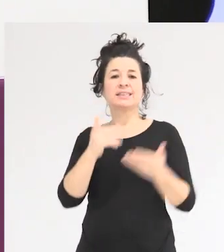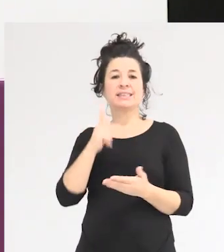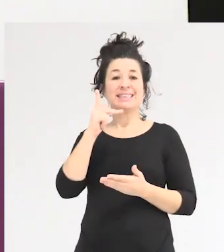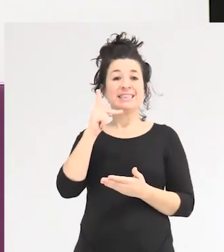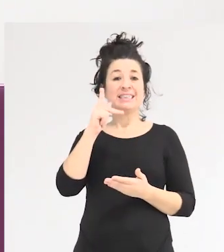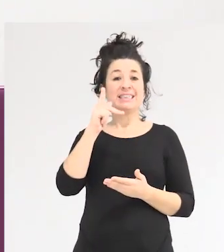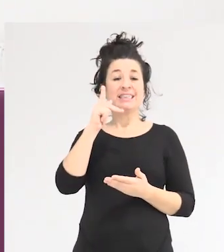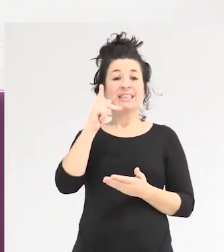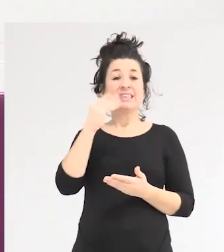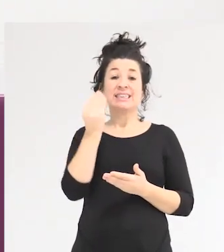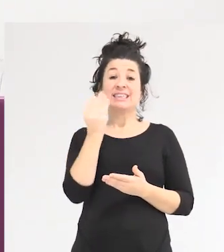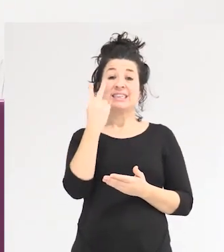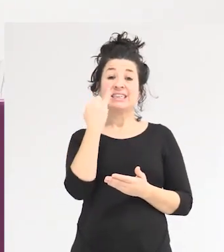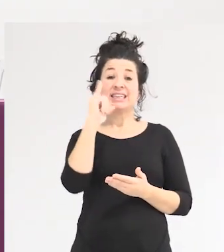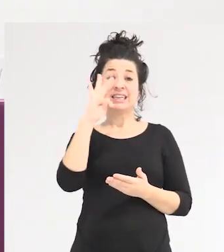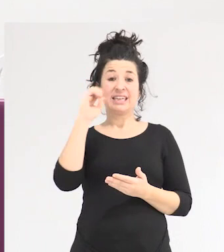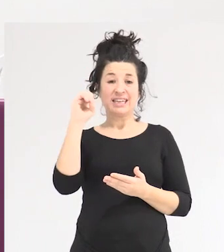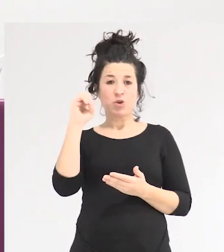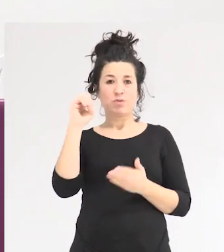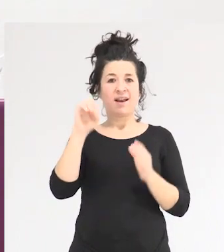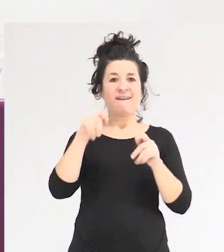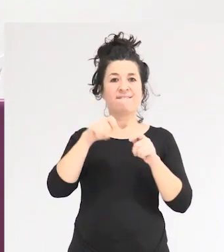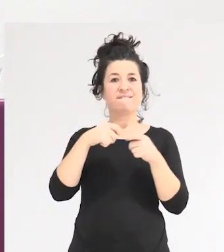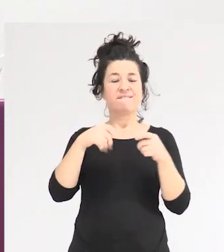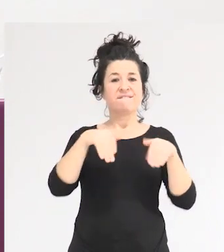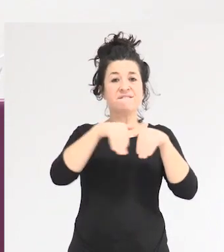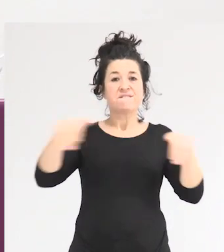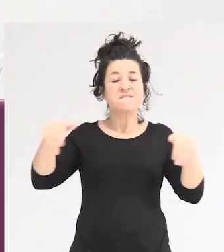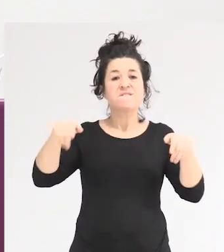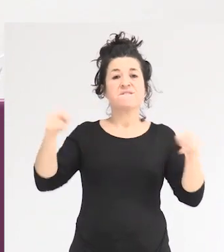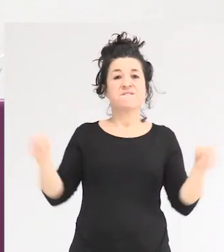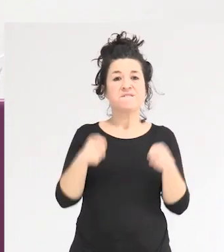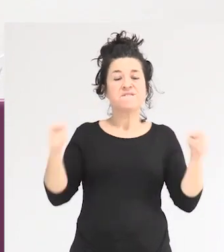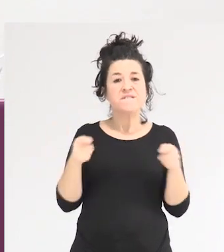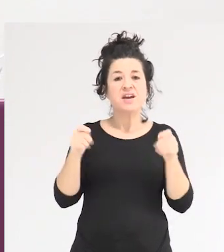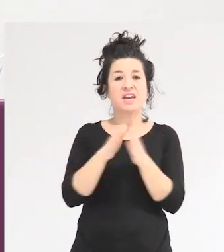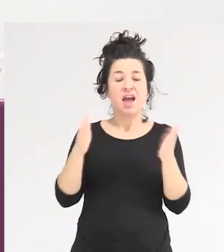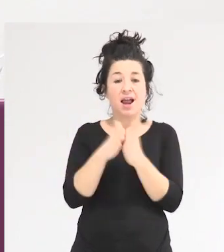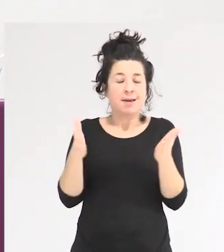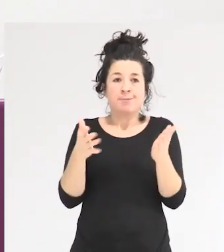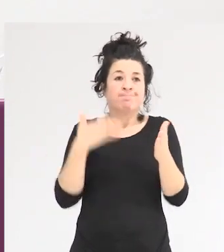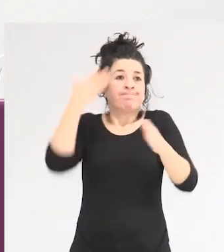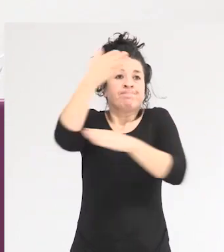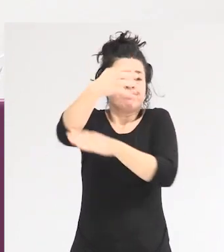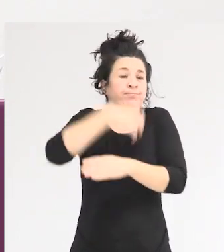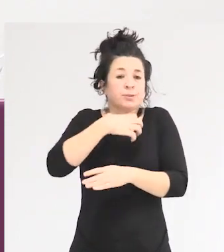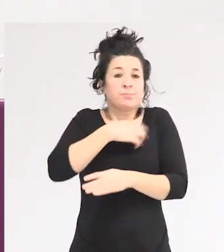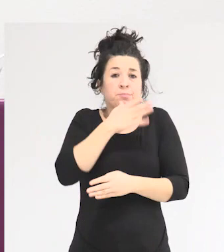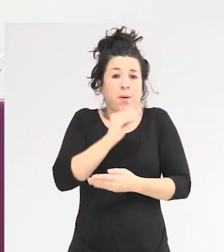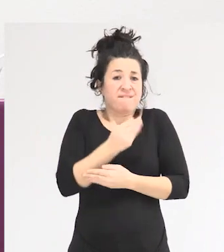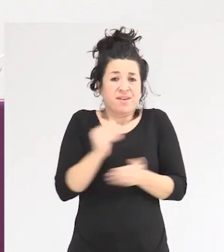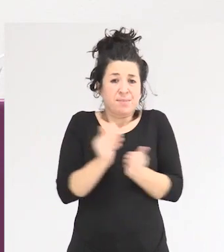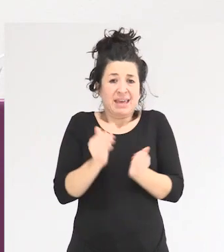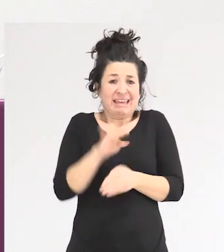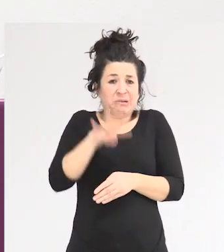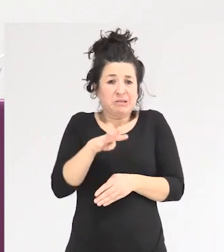zera liburu azokara eta ezin izan zuen joan, ez? Ume txikia zeukalako, lau edo bosti jabetekoa eta ezin zuen utzi